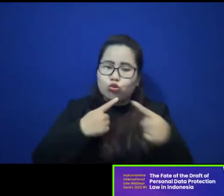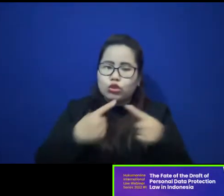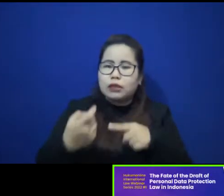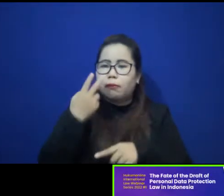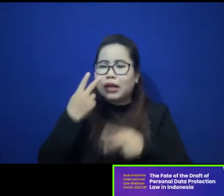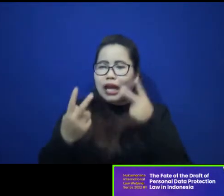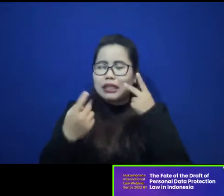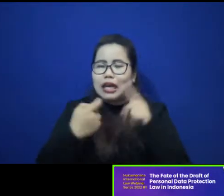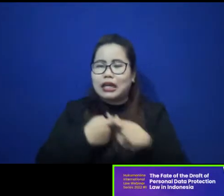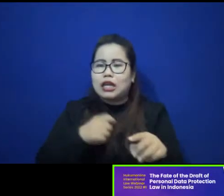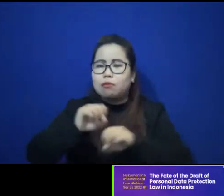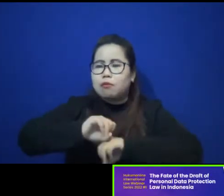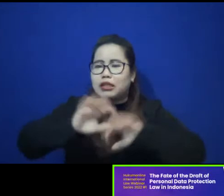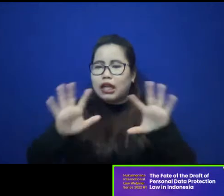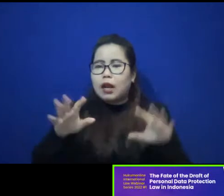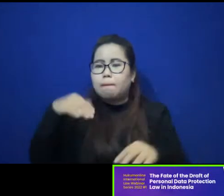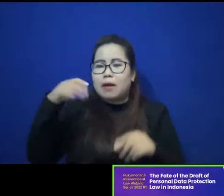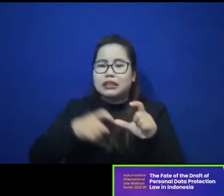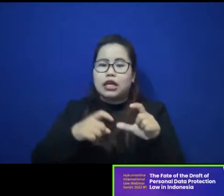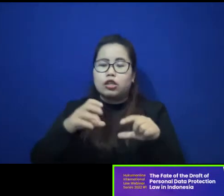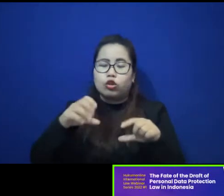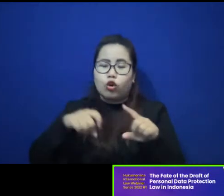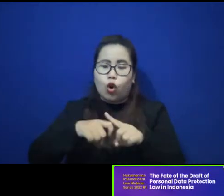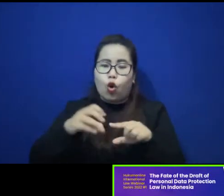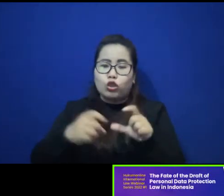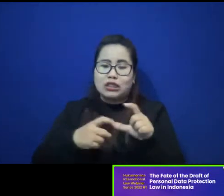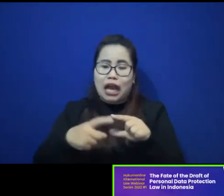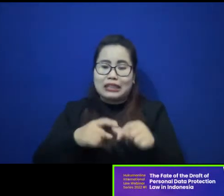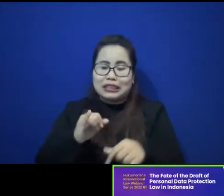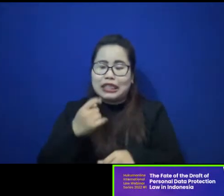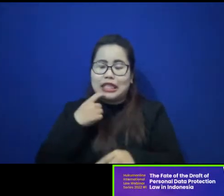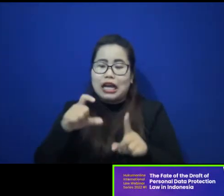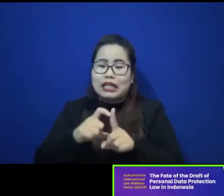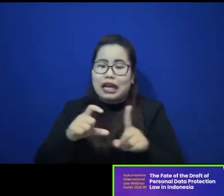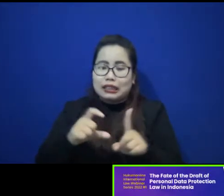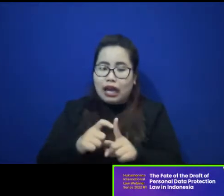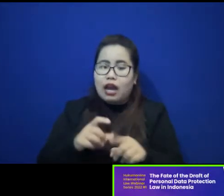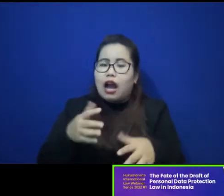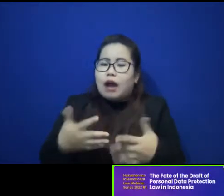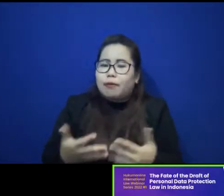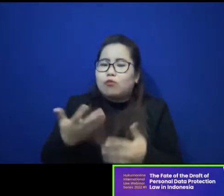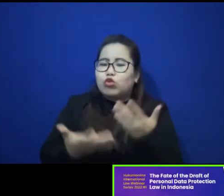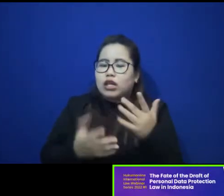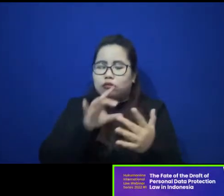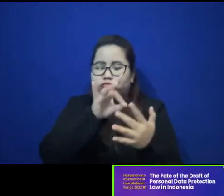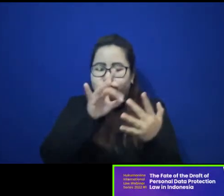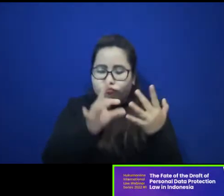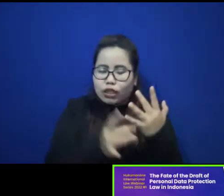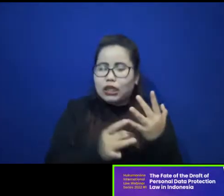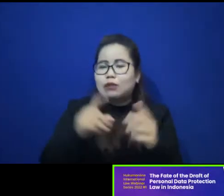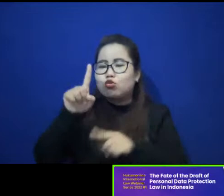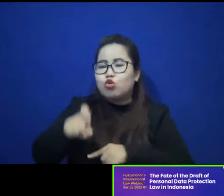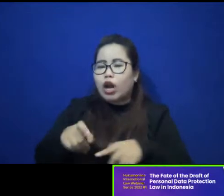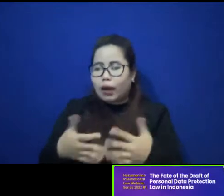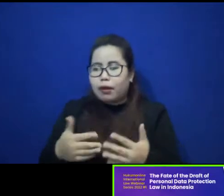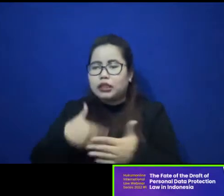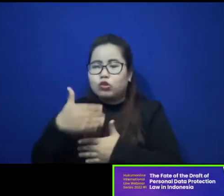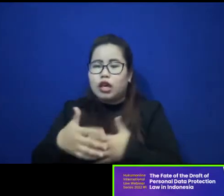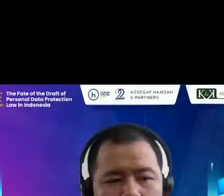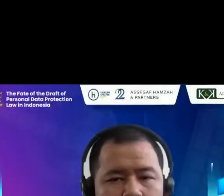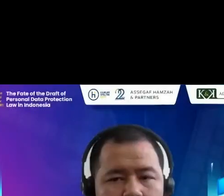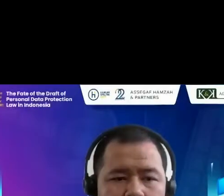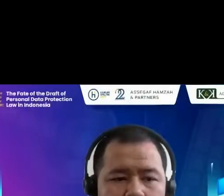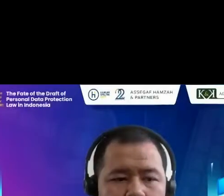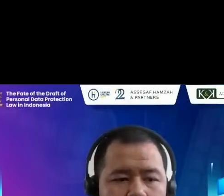emas Kosasih terkait dengan data protection officer apa sih kualifikasi yang diperlukan dan bagaimana hak